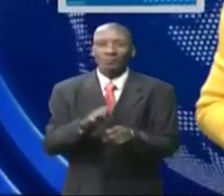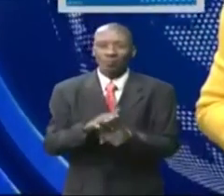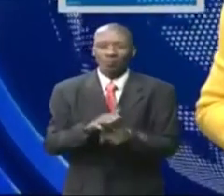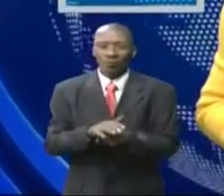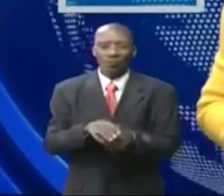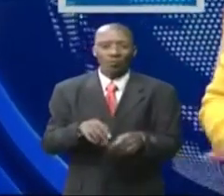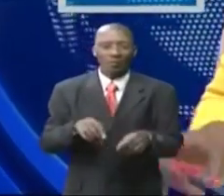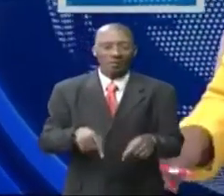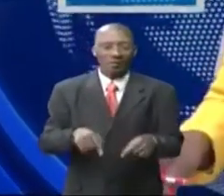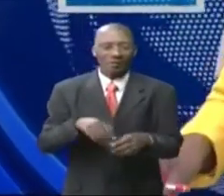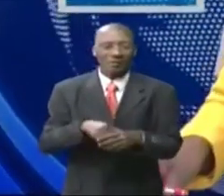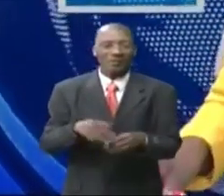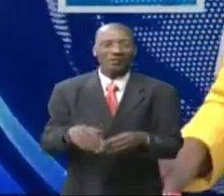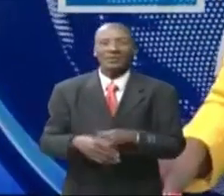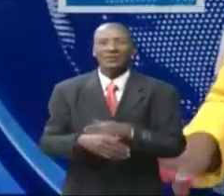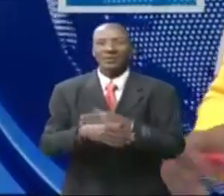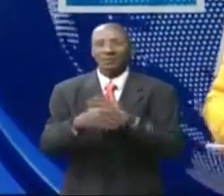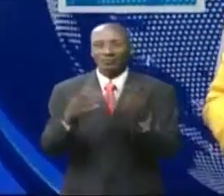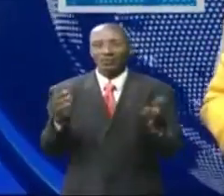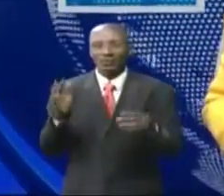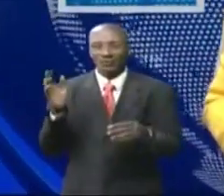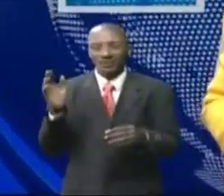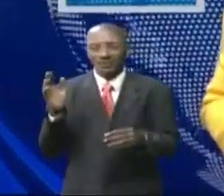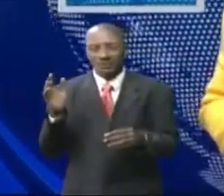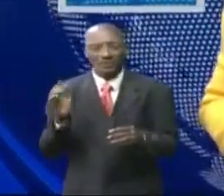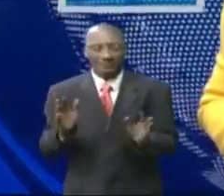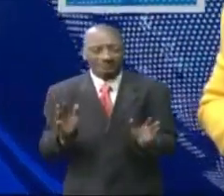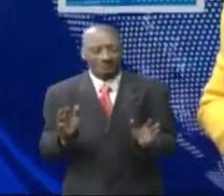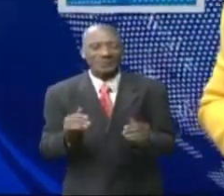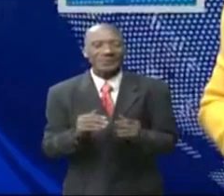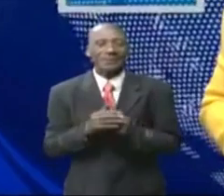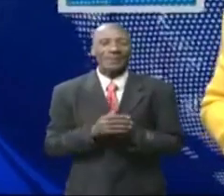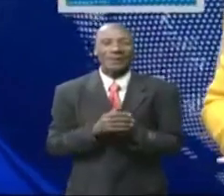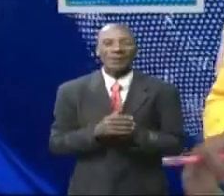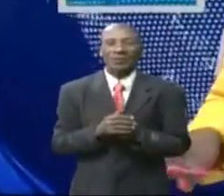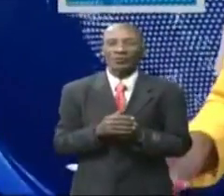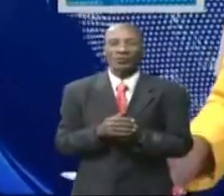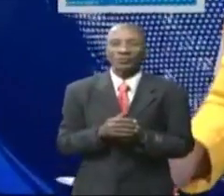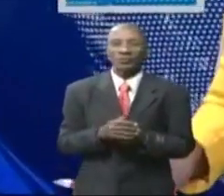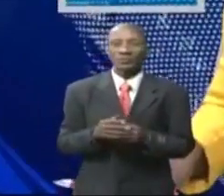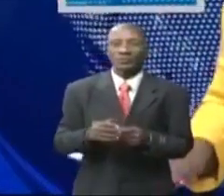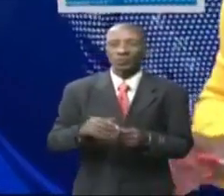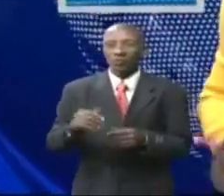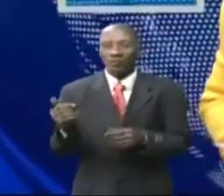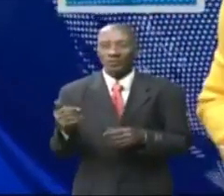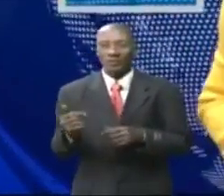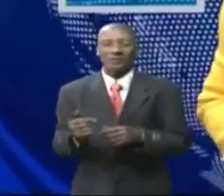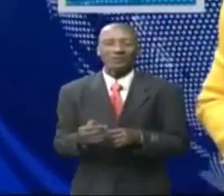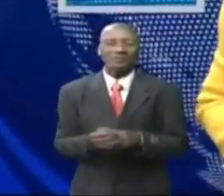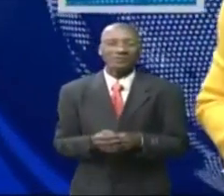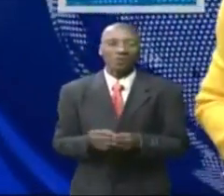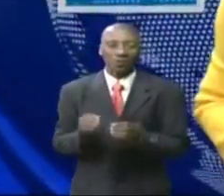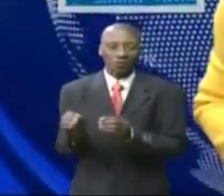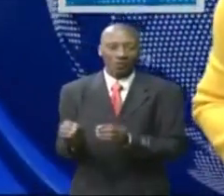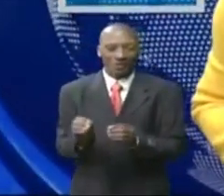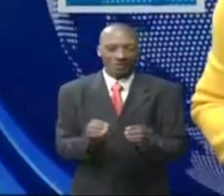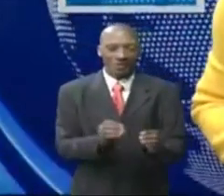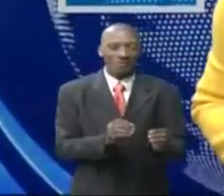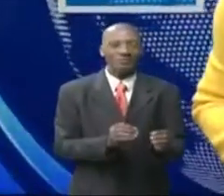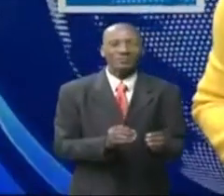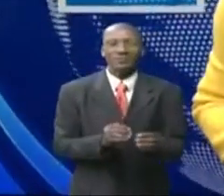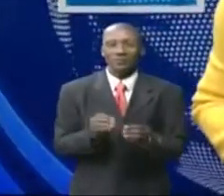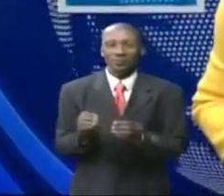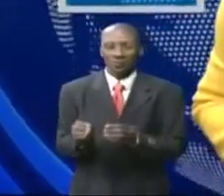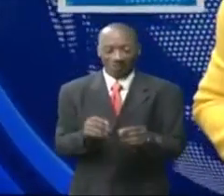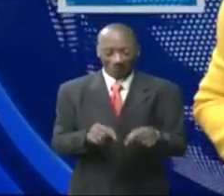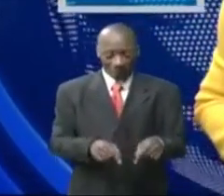Une vaste opération de ramassage des ordures et plastiques et autres déchets a été organisée dans le cadre de l'opération